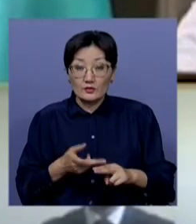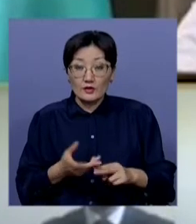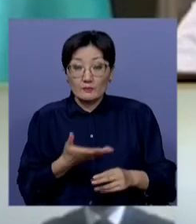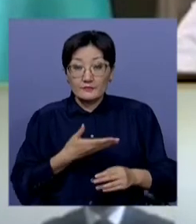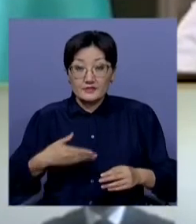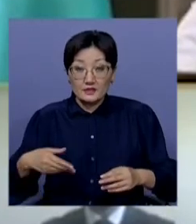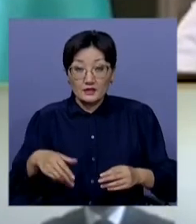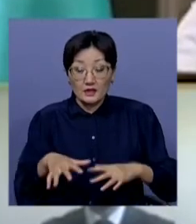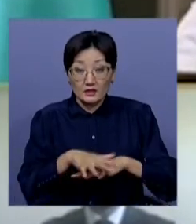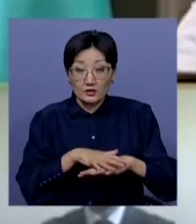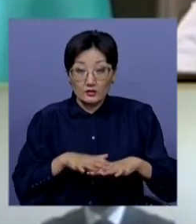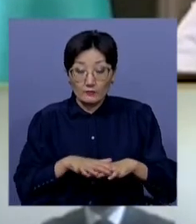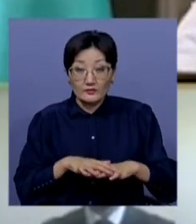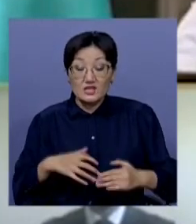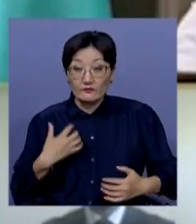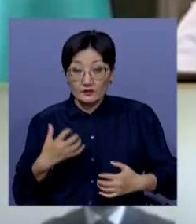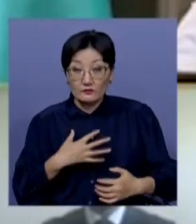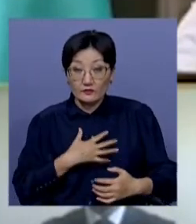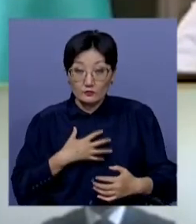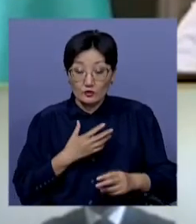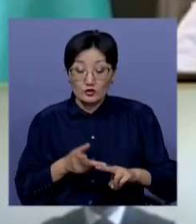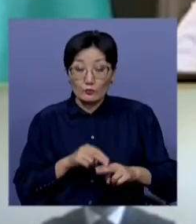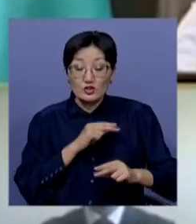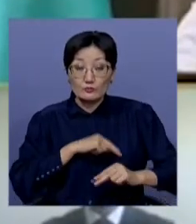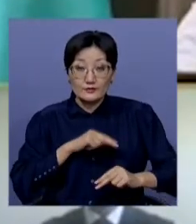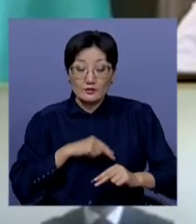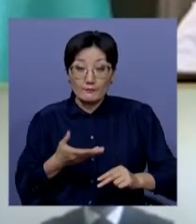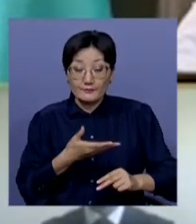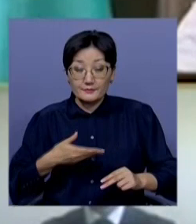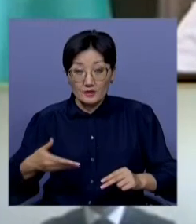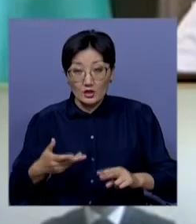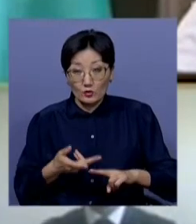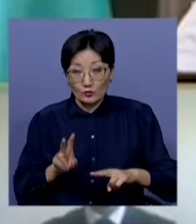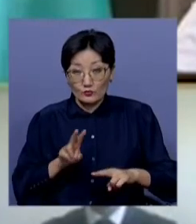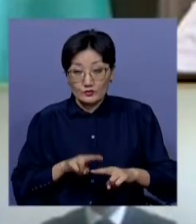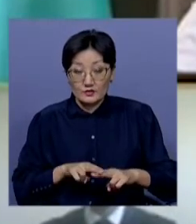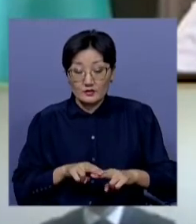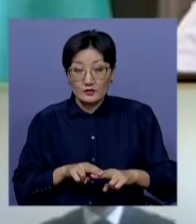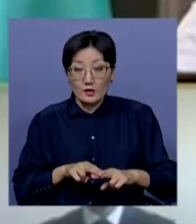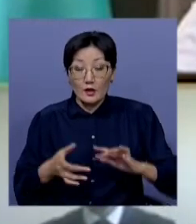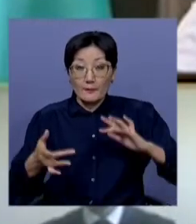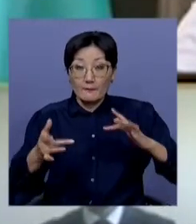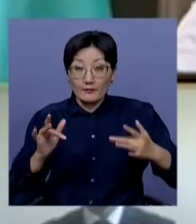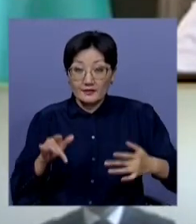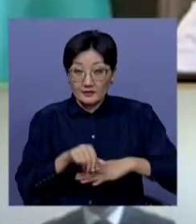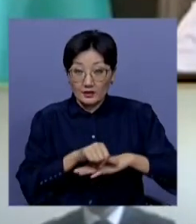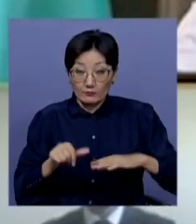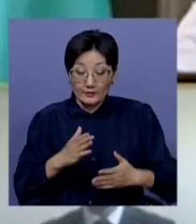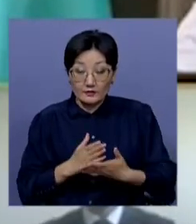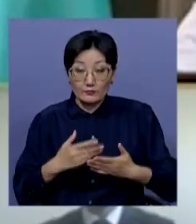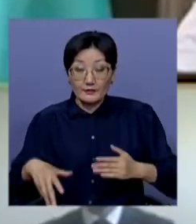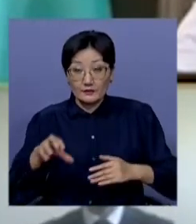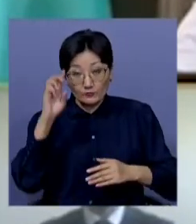біздің азаматтарымызды мазалайды. Сондықтан бұл жұмысты біз осындай бізде портал бар. Бұның